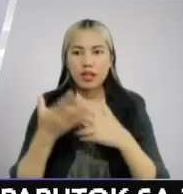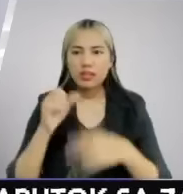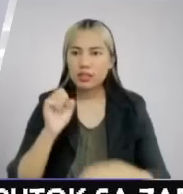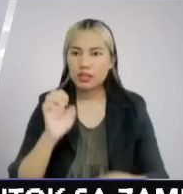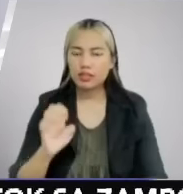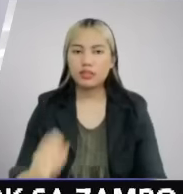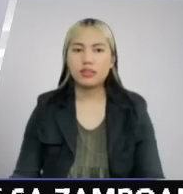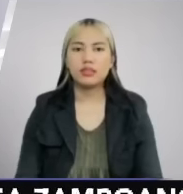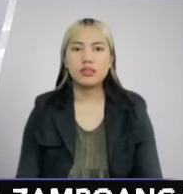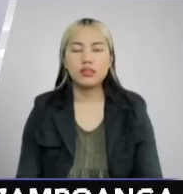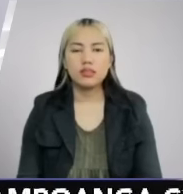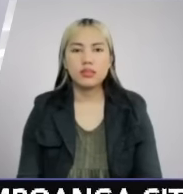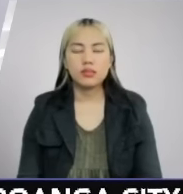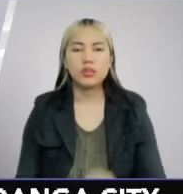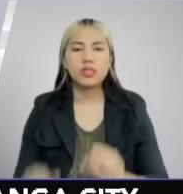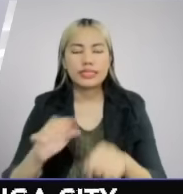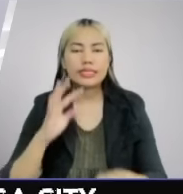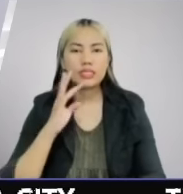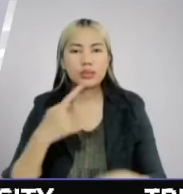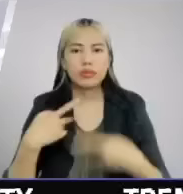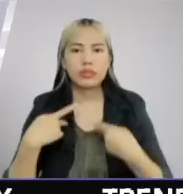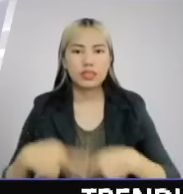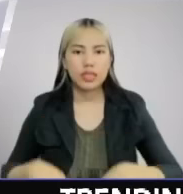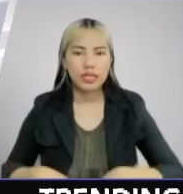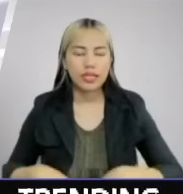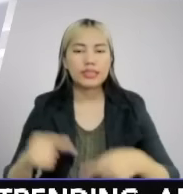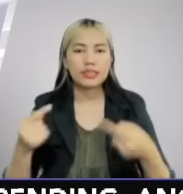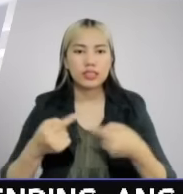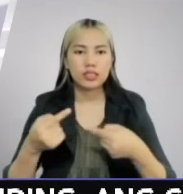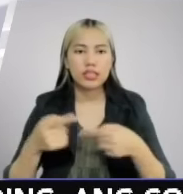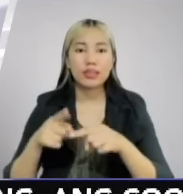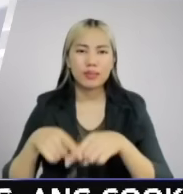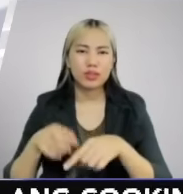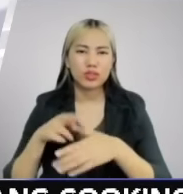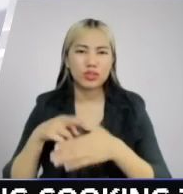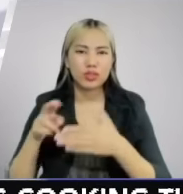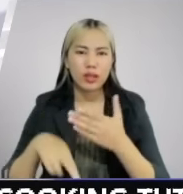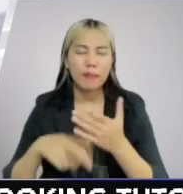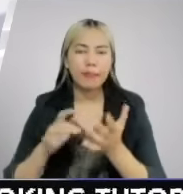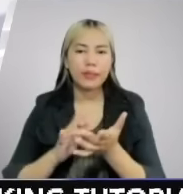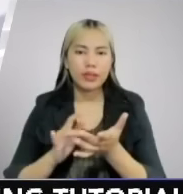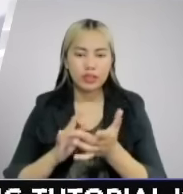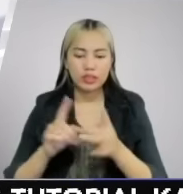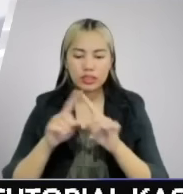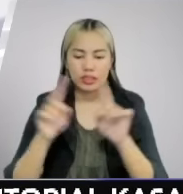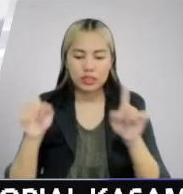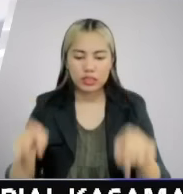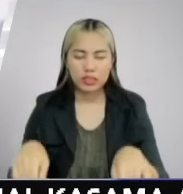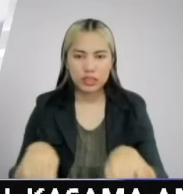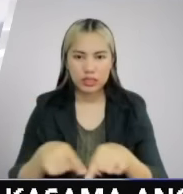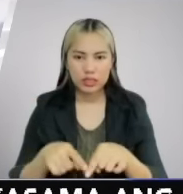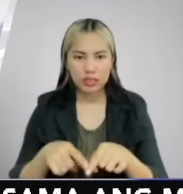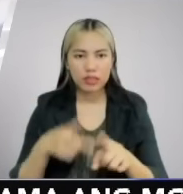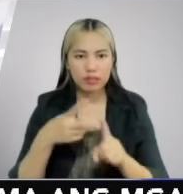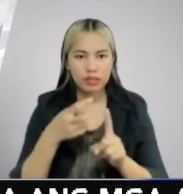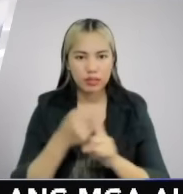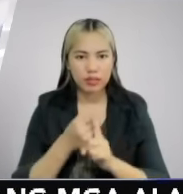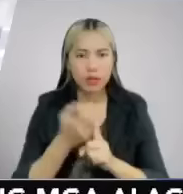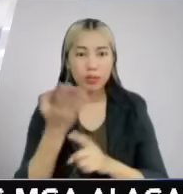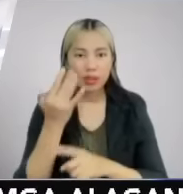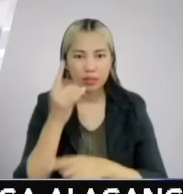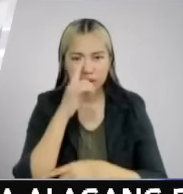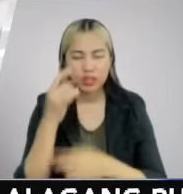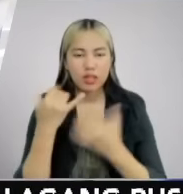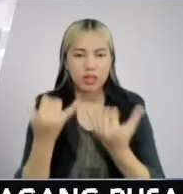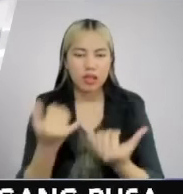serious physical injury Depende po doon sa resulta ng medico legal ng ating biktima sapagkat siya po ay nasa hospital